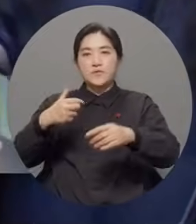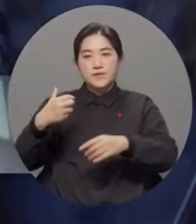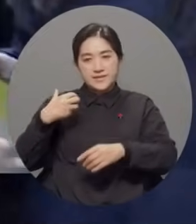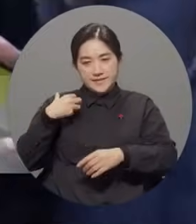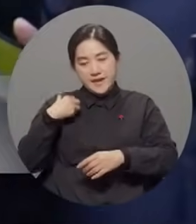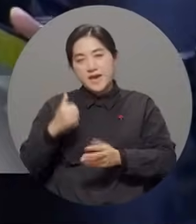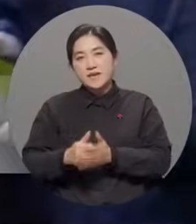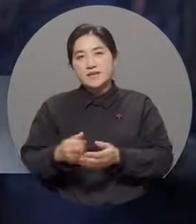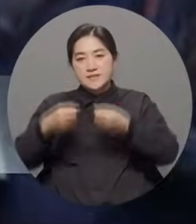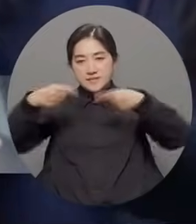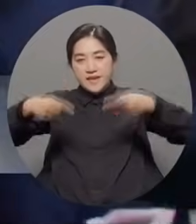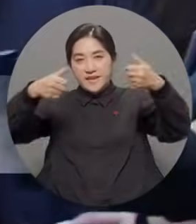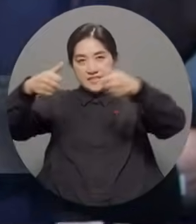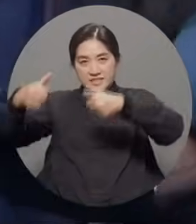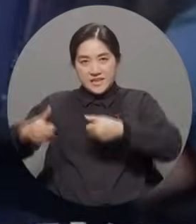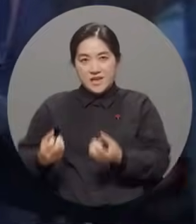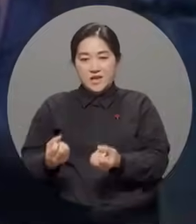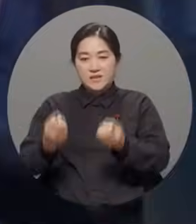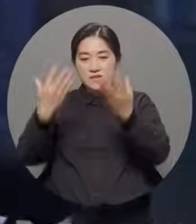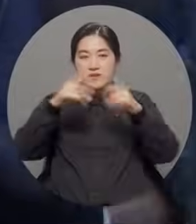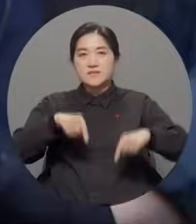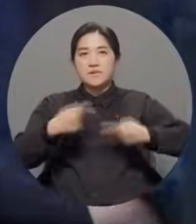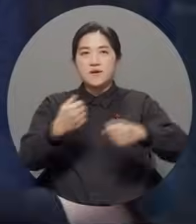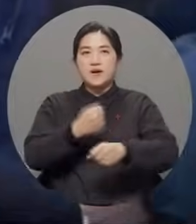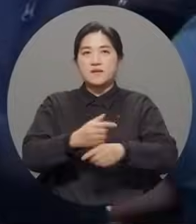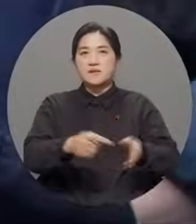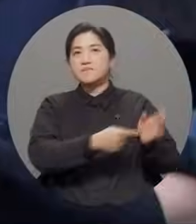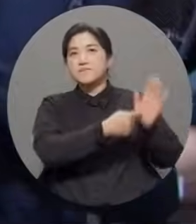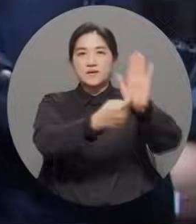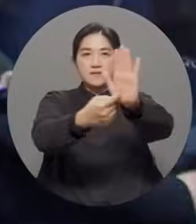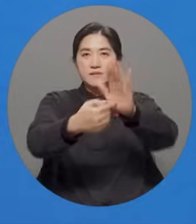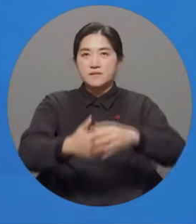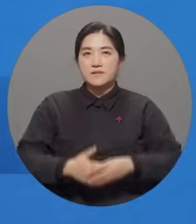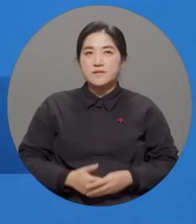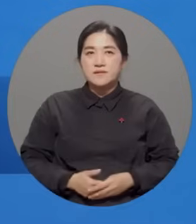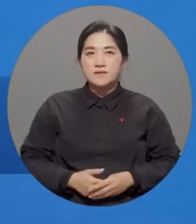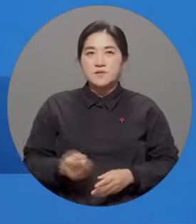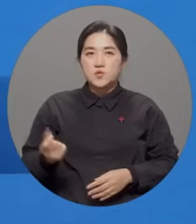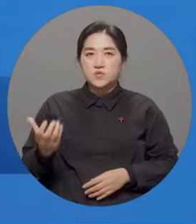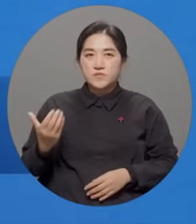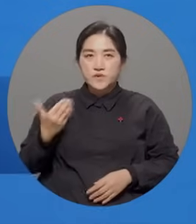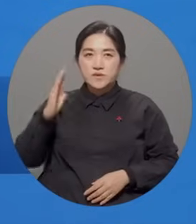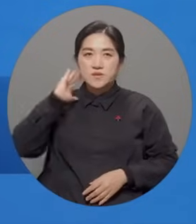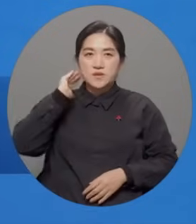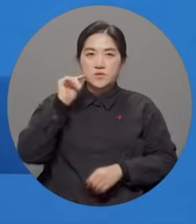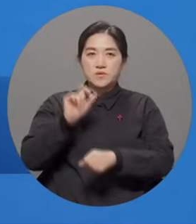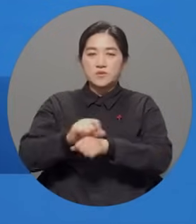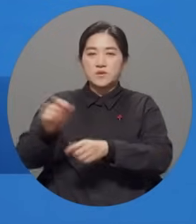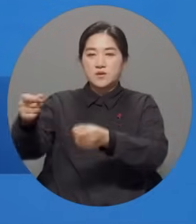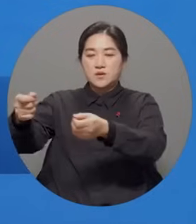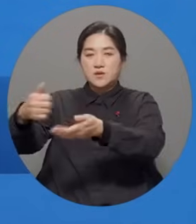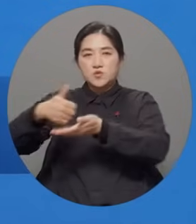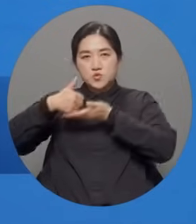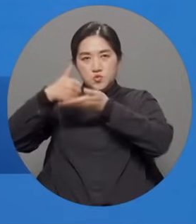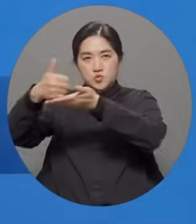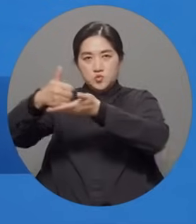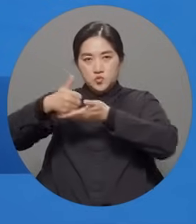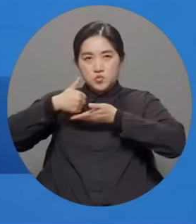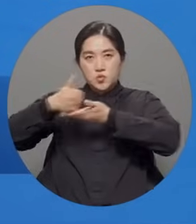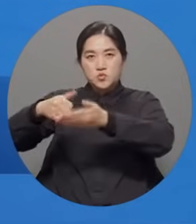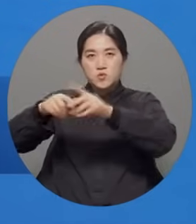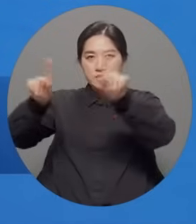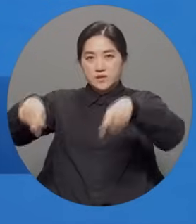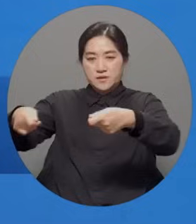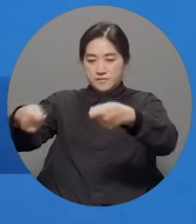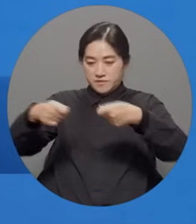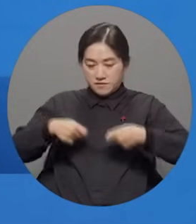신년 인사회에 참석한다는 계획을 전격 공개했습니다. 조금 전에 대통령실에서 초청장이 왔고요. 그래서 이재명